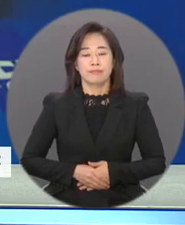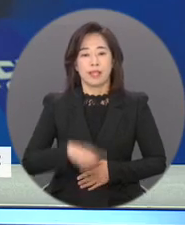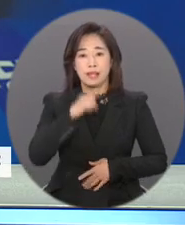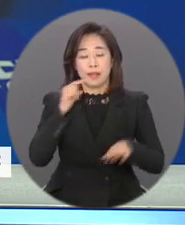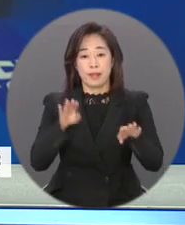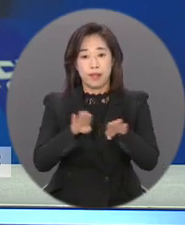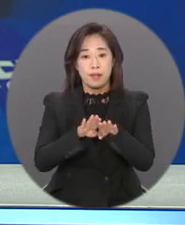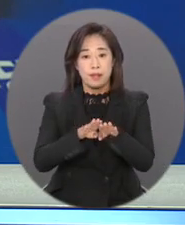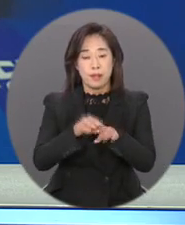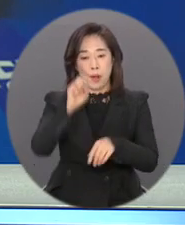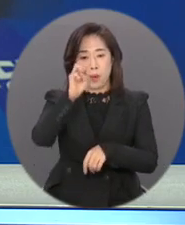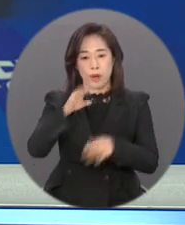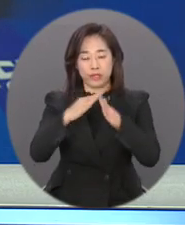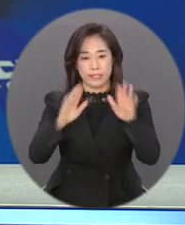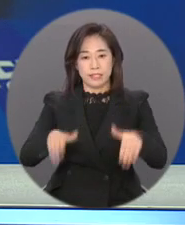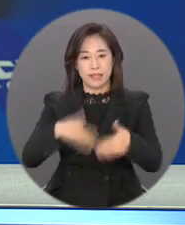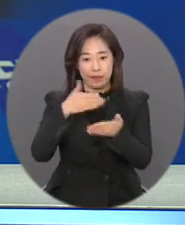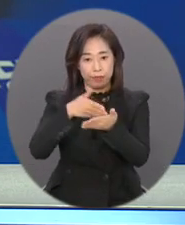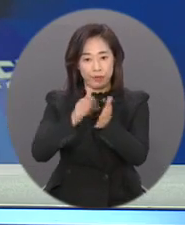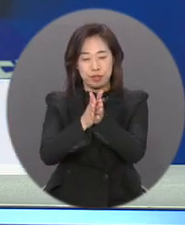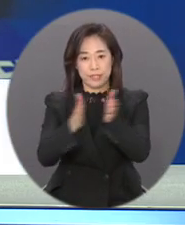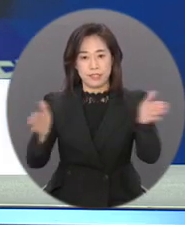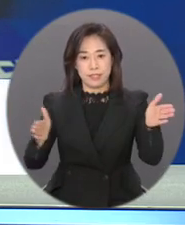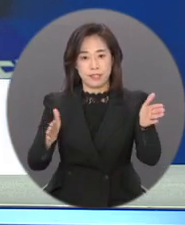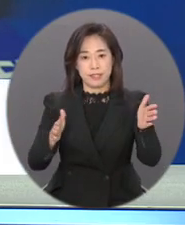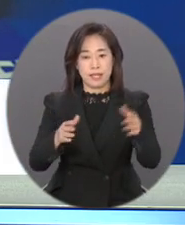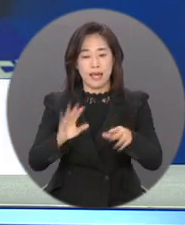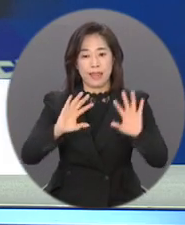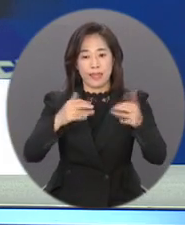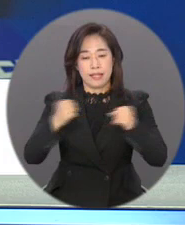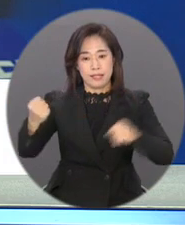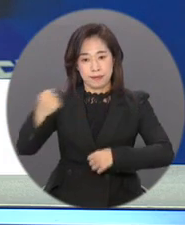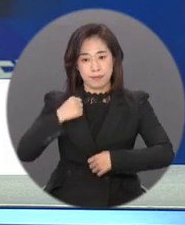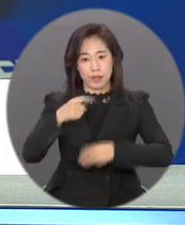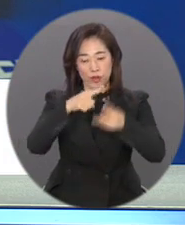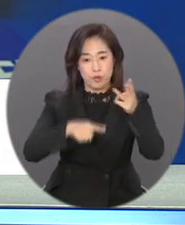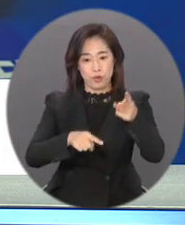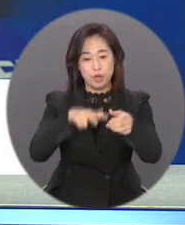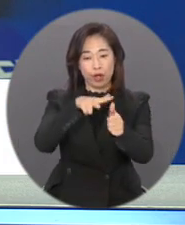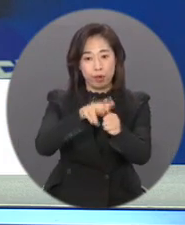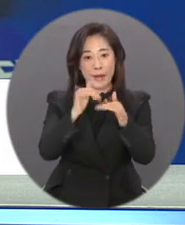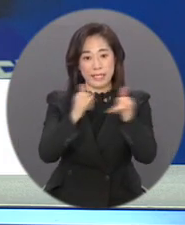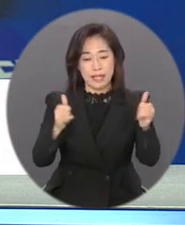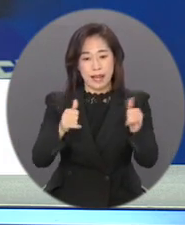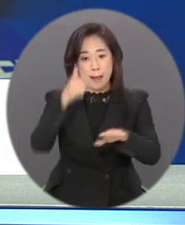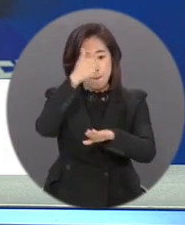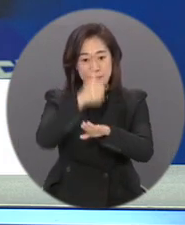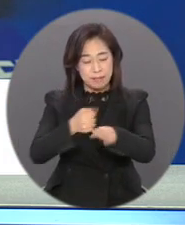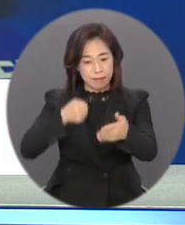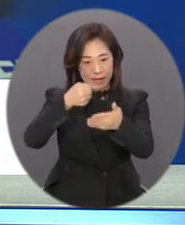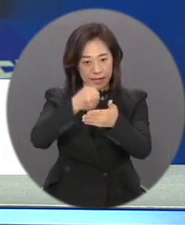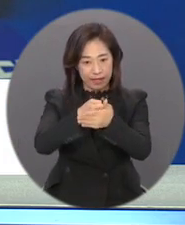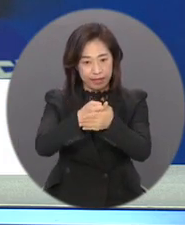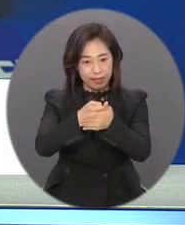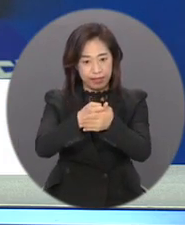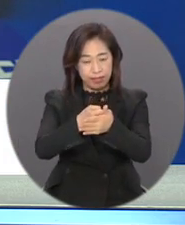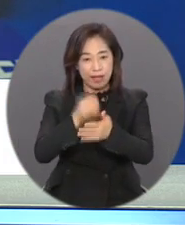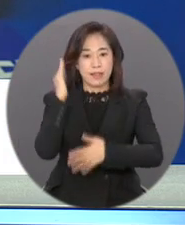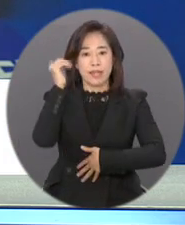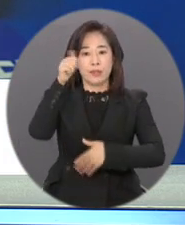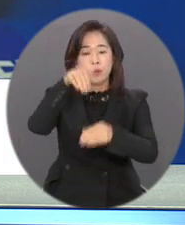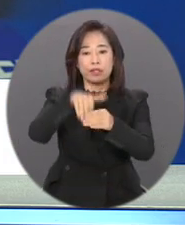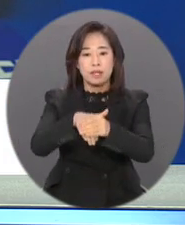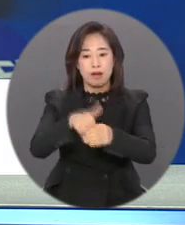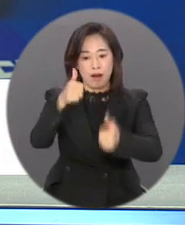일요일 MBC 뉴스 데스크 이어서 광주 전남권 소식입니다. 국민의힘이 윤석열 후보를 최종 후보로 지명하면서 본격적인 대선